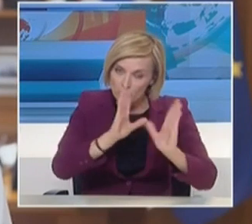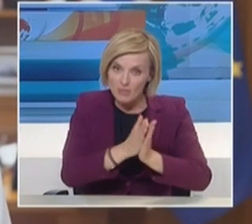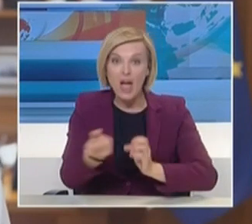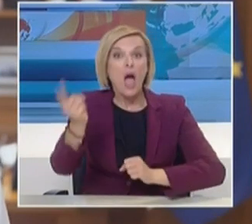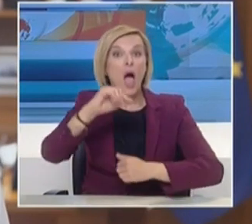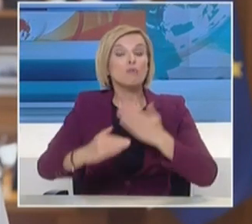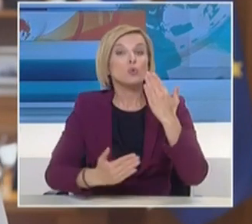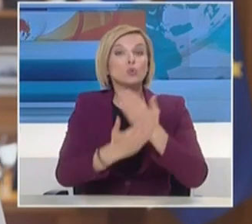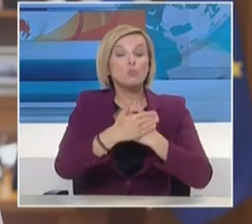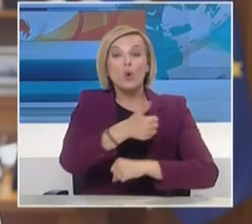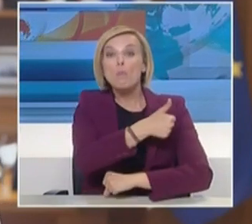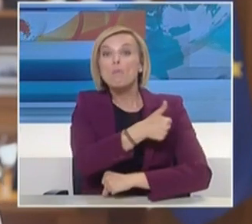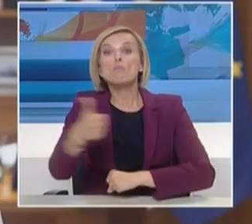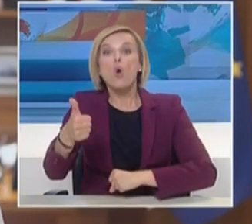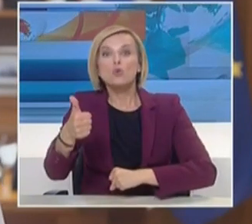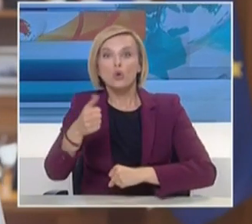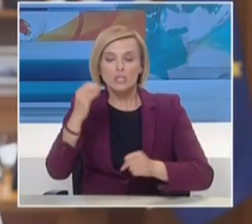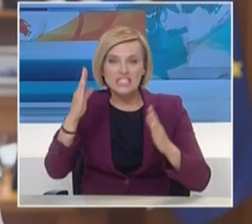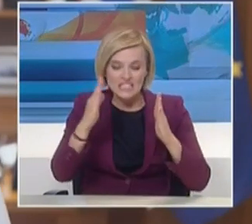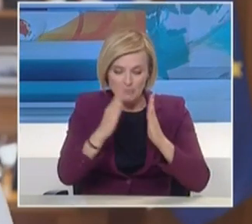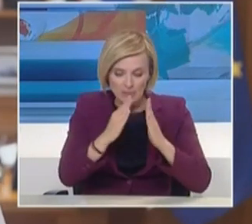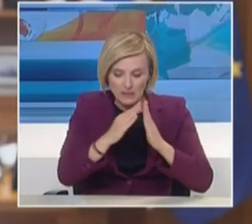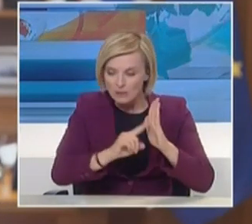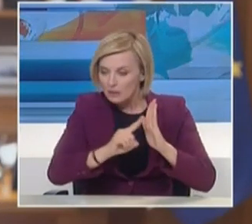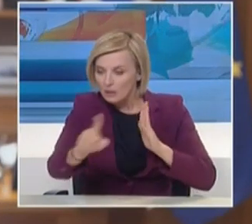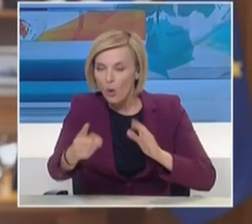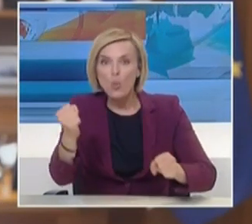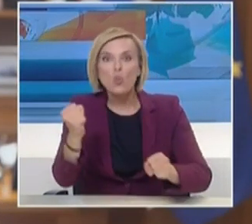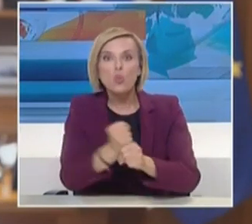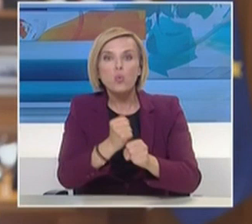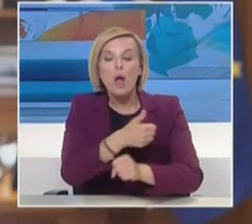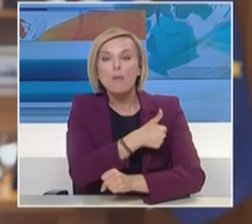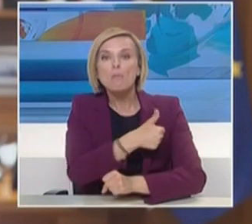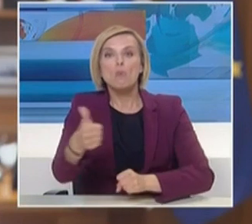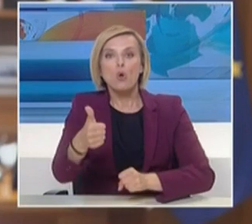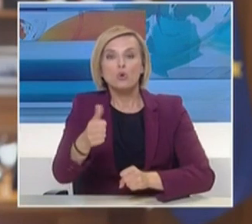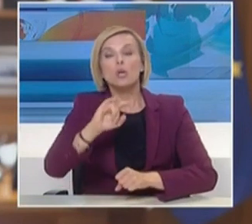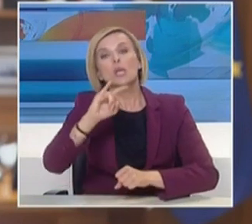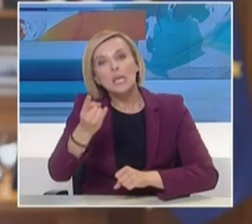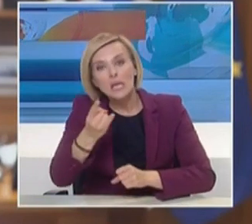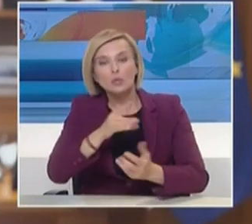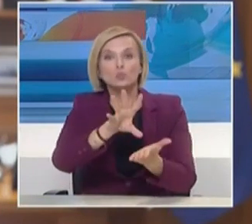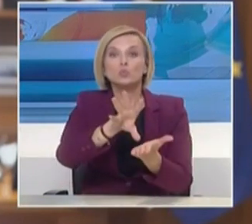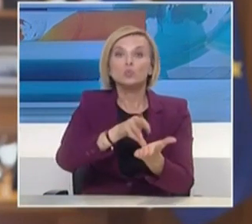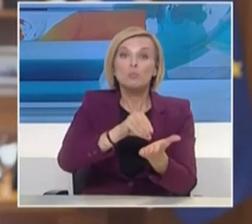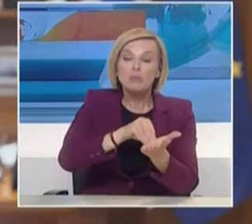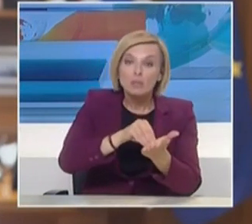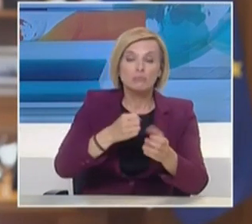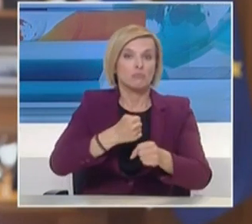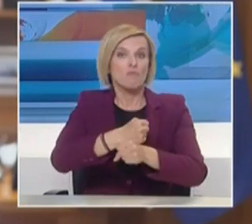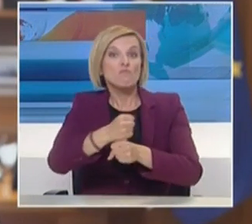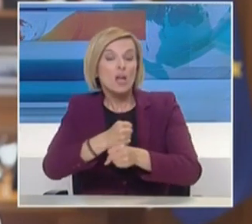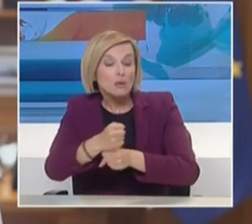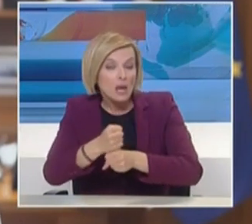μόνο όσοι κινούνται προς και από την εργασία τους. Αν κατευθύνονται για να προδοθευτούν τρόφιμα και φάρμακα, αν επισκέπτονται